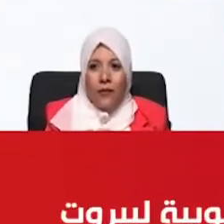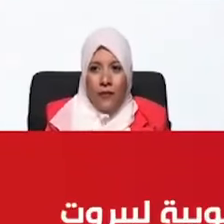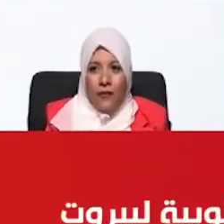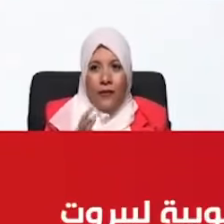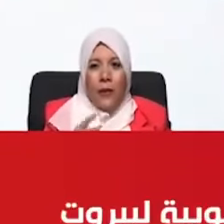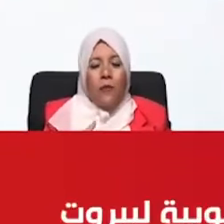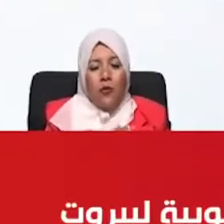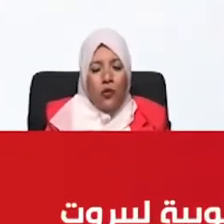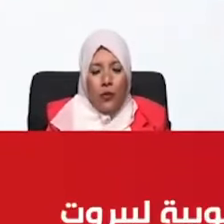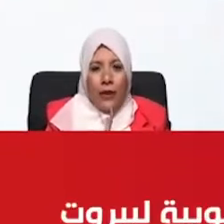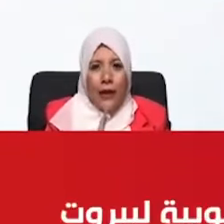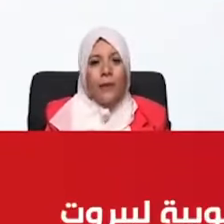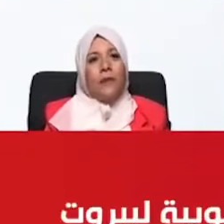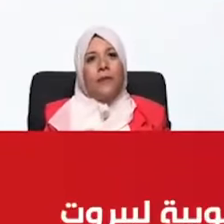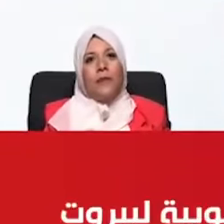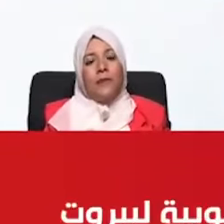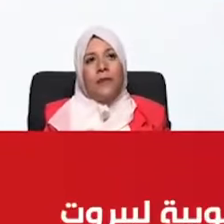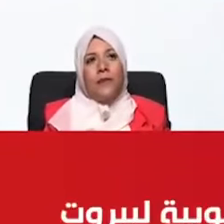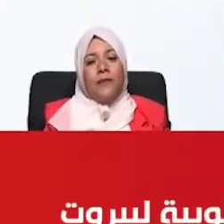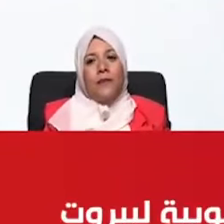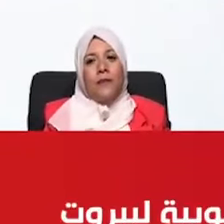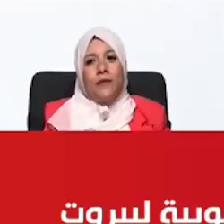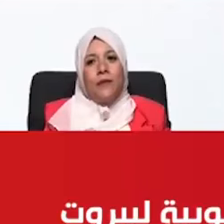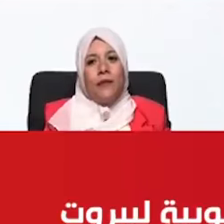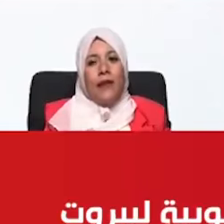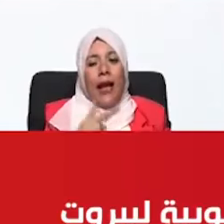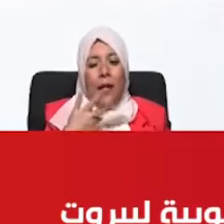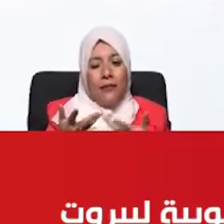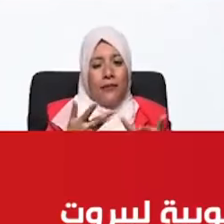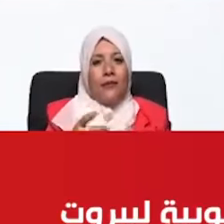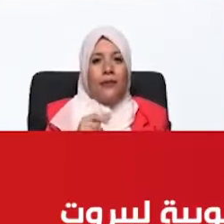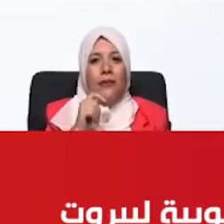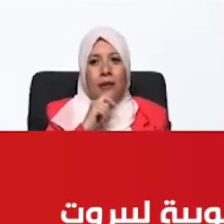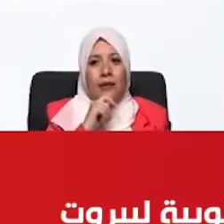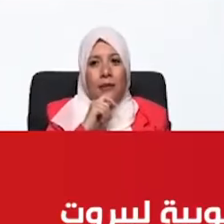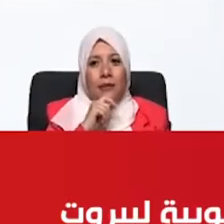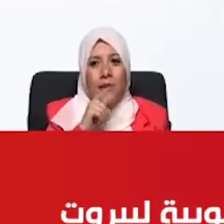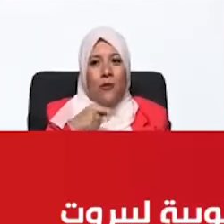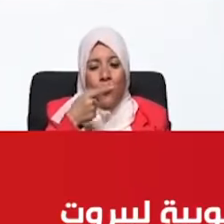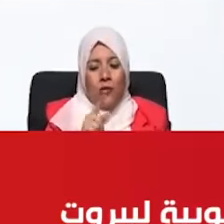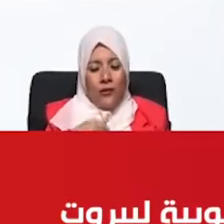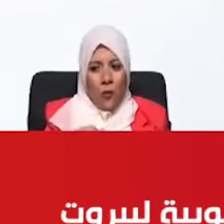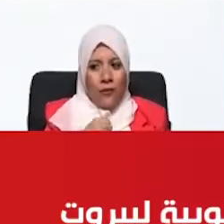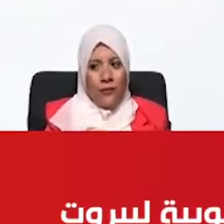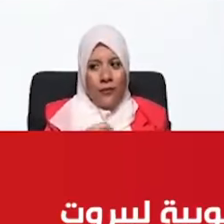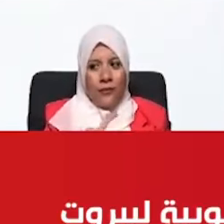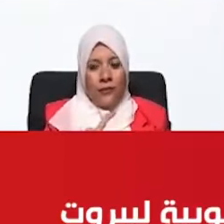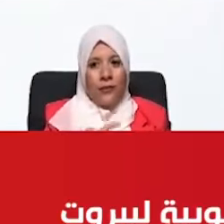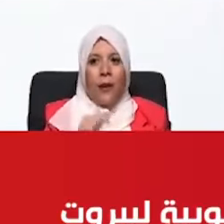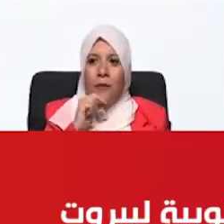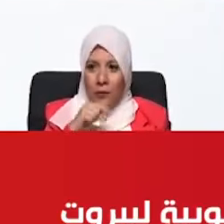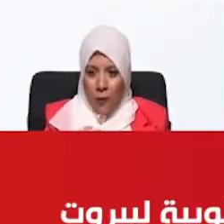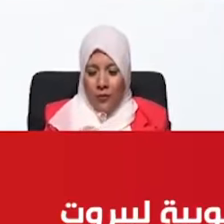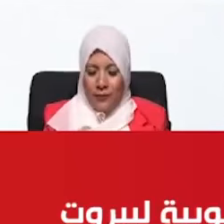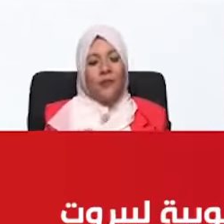مش خناقات بيبقى كلام من بعيد لبعيد كده هي ما بتعترف ان هي بتغير اه بس هي بتغير